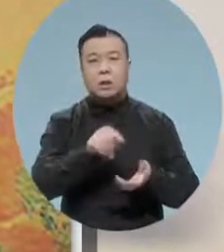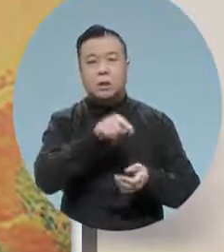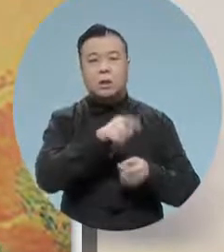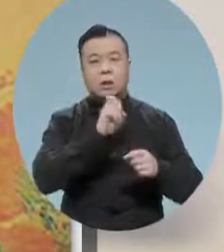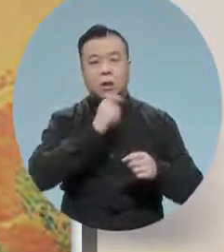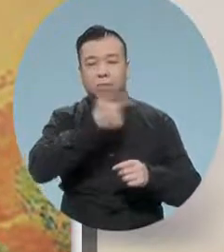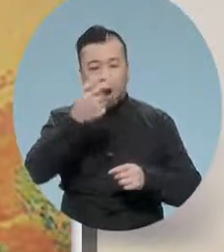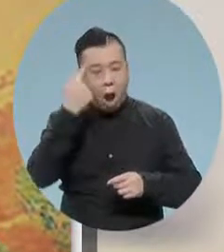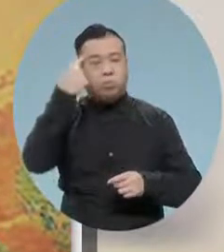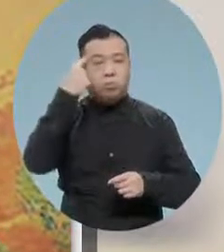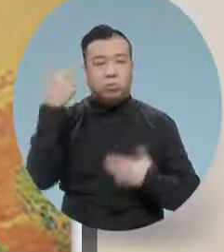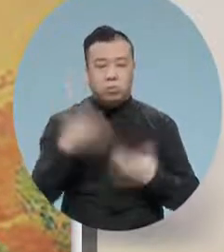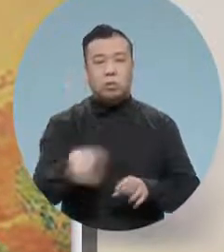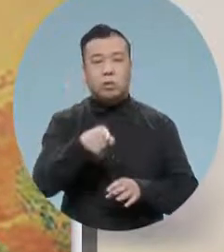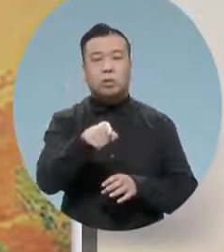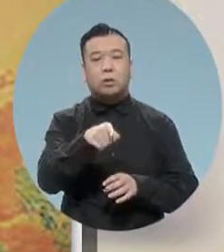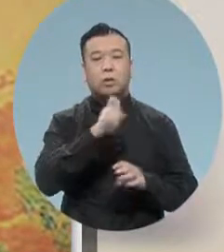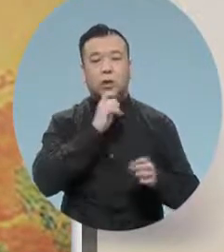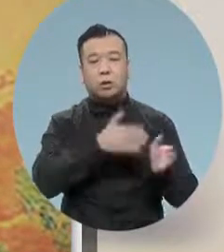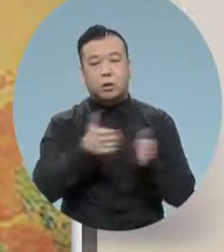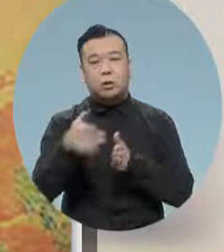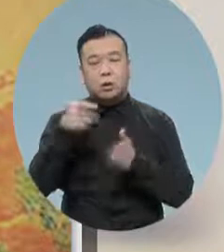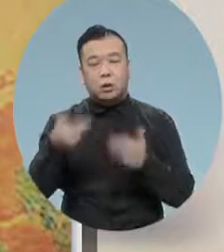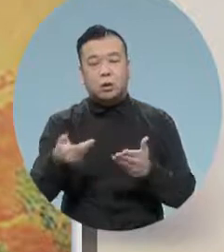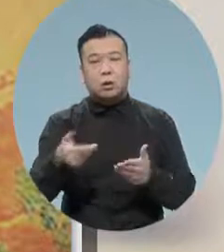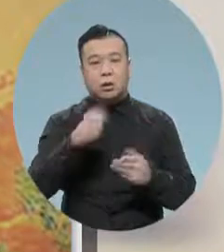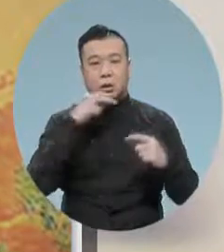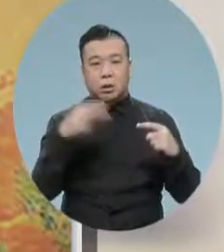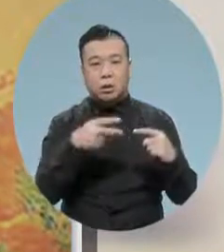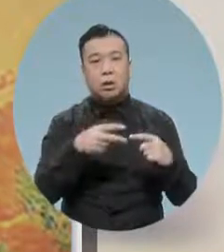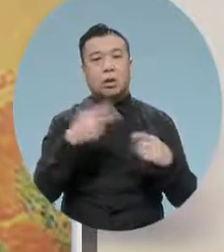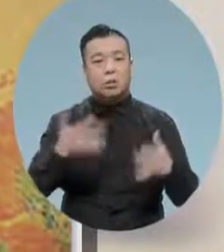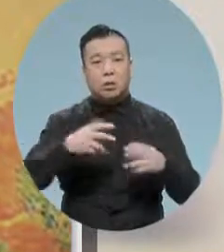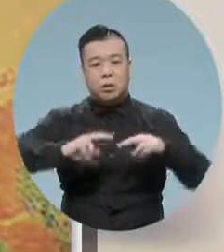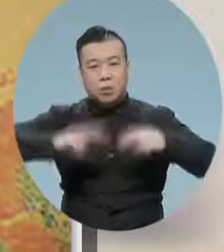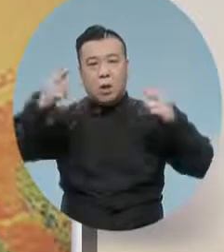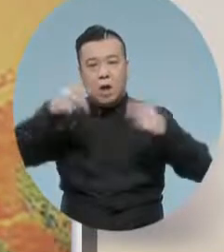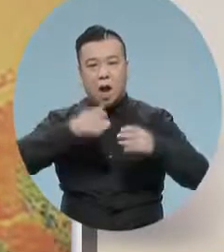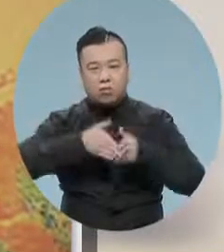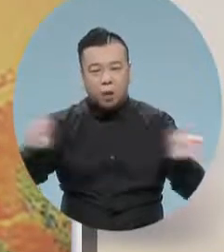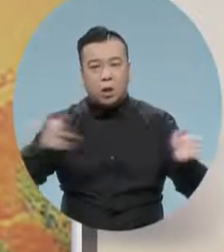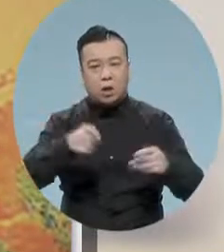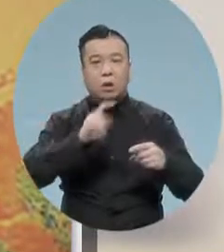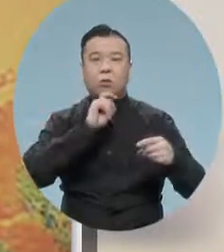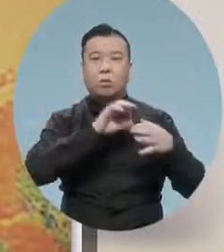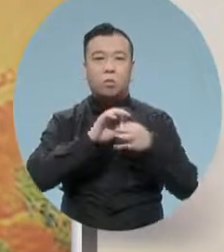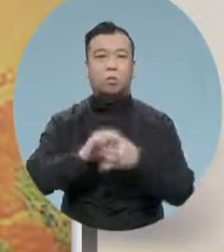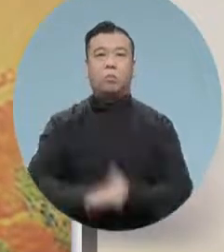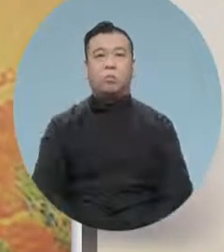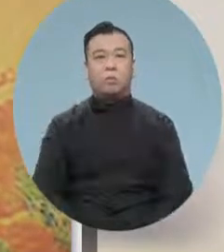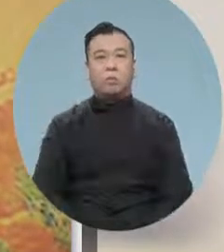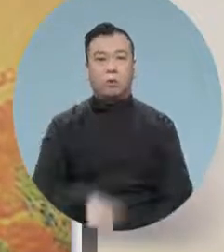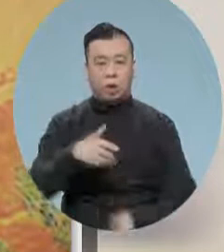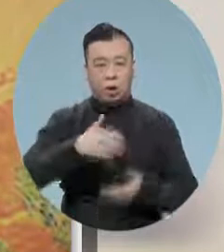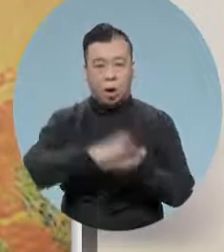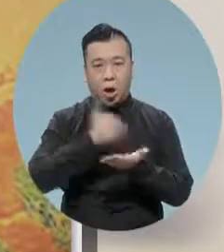咗佢好多反思之外咧，其實原來同我哋今時今日咧行緊一國兩制以至改革開放咧都有密切嘅關係。之所以